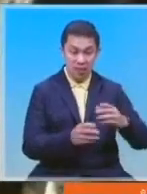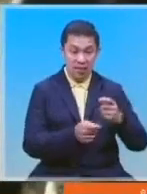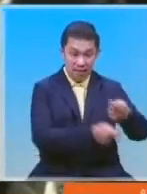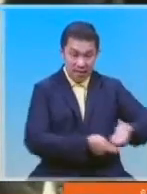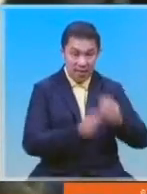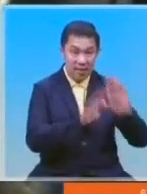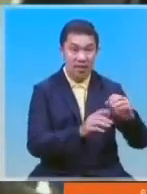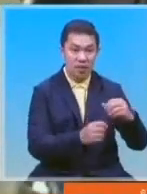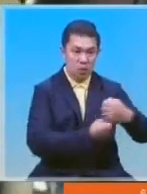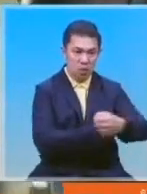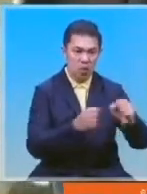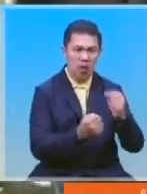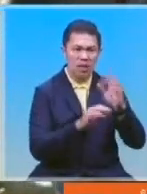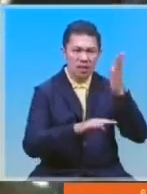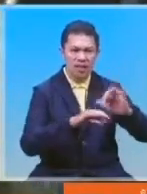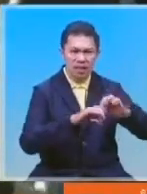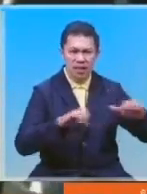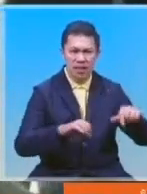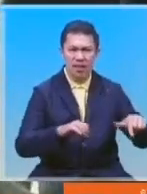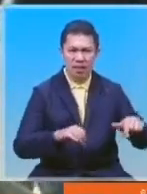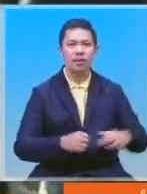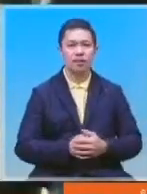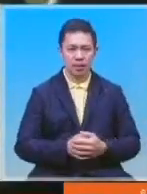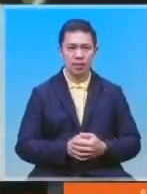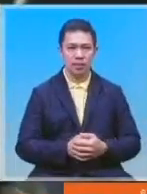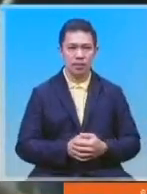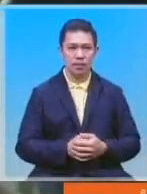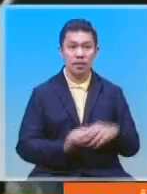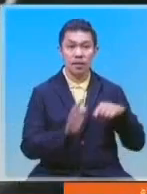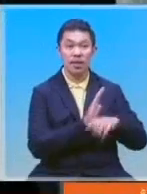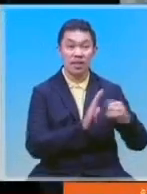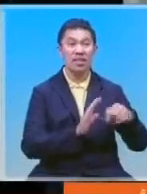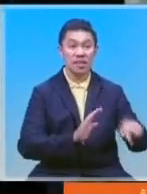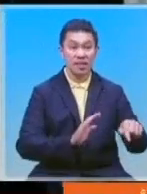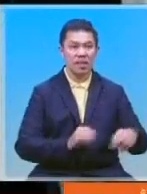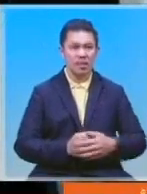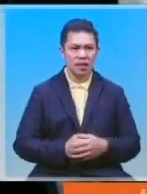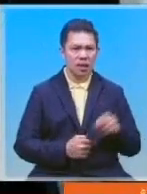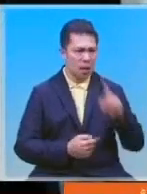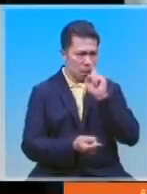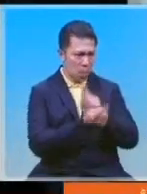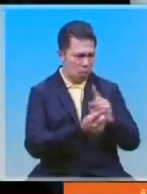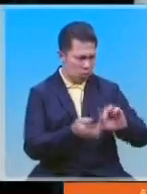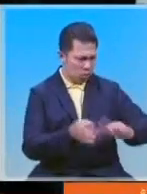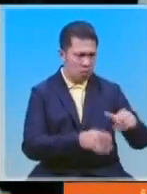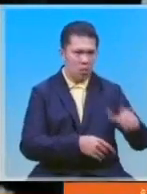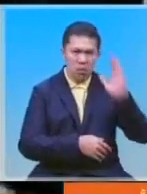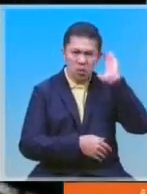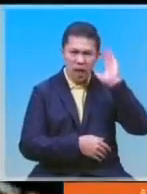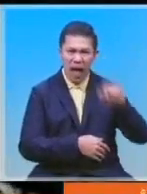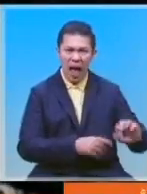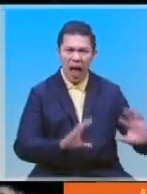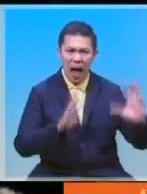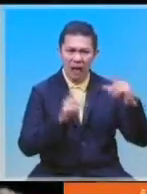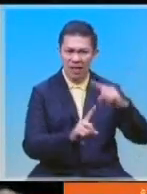สวนทุเรียนหมู่ 2ตำบลทุ่งเบญจาอำเภอท่าใหม่จังหวัดจันทบุรีสถานที่พบศพนายทรงศักดิ์ที่หาย